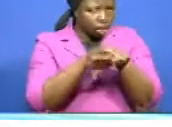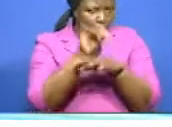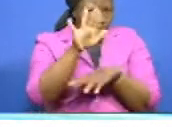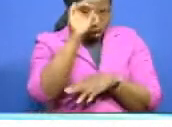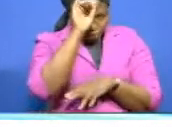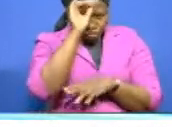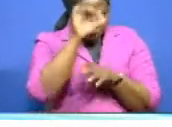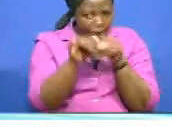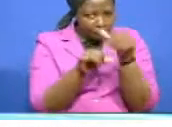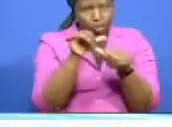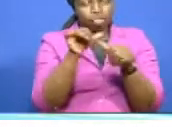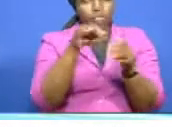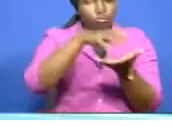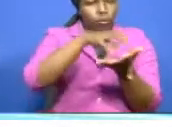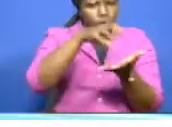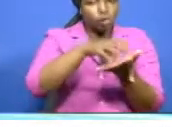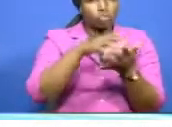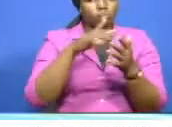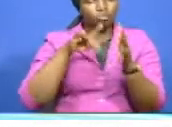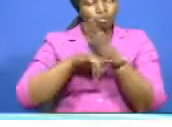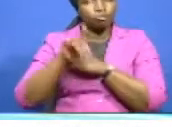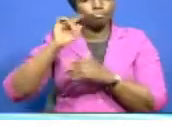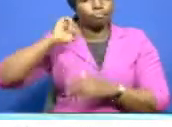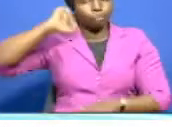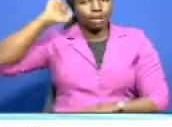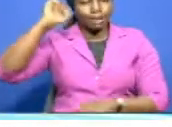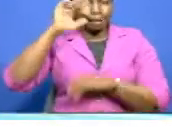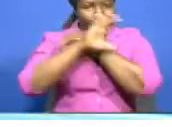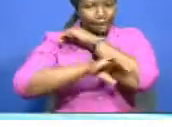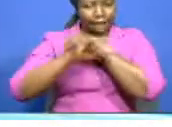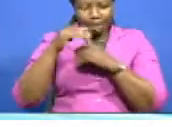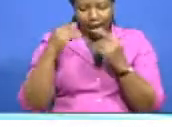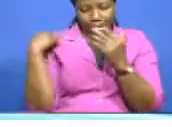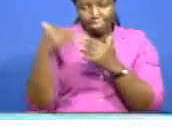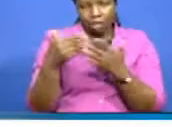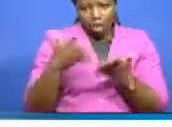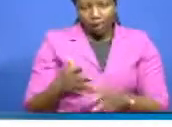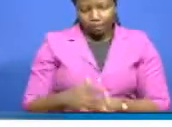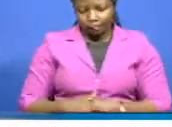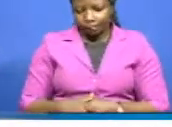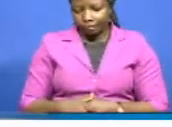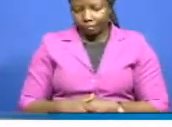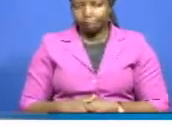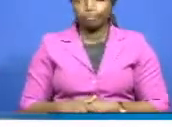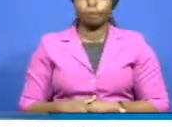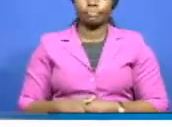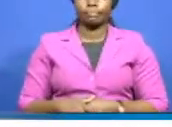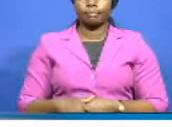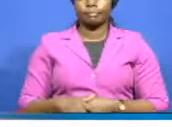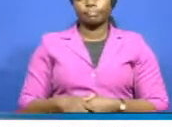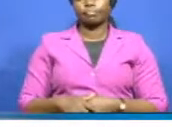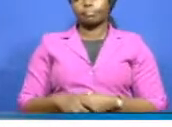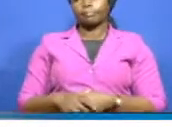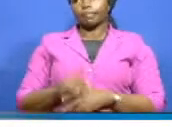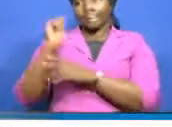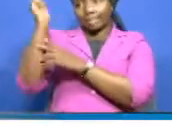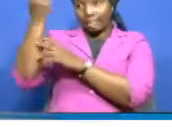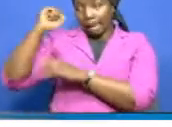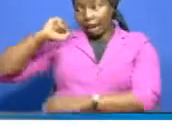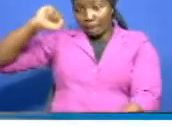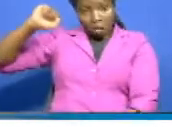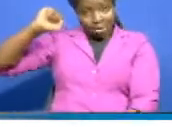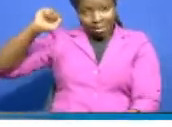na hali ya siasa humu nchini kufikia sasa. Siasa ya humu nchini imeshanung'oa